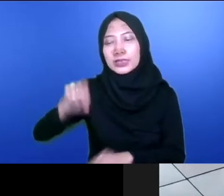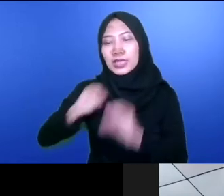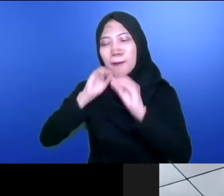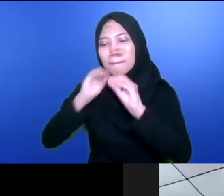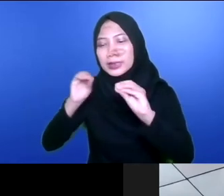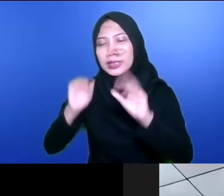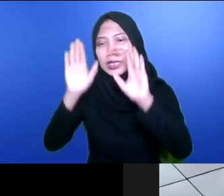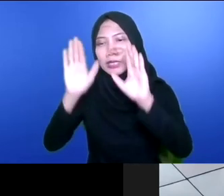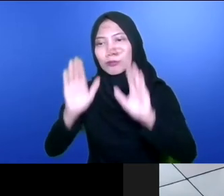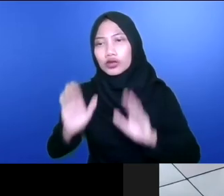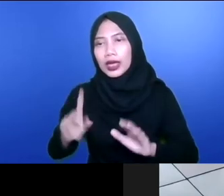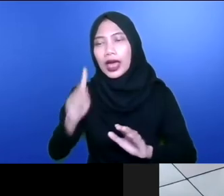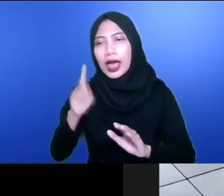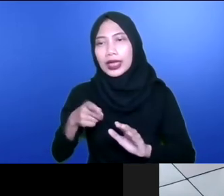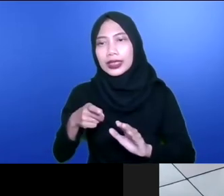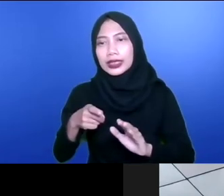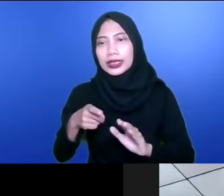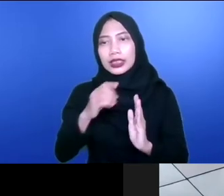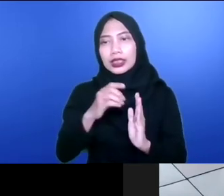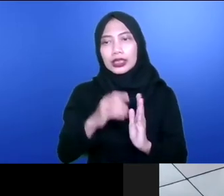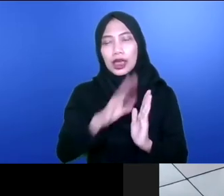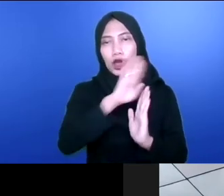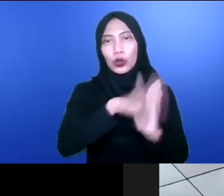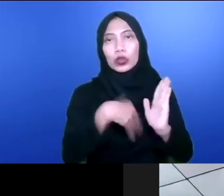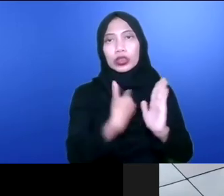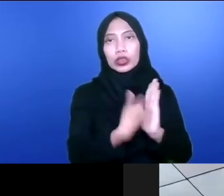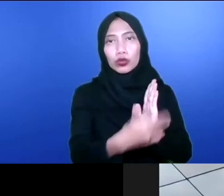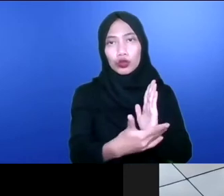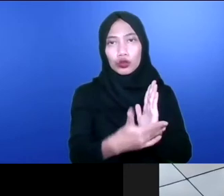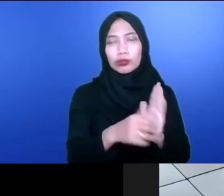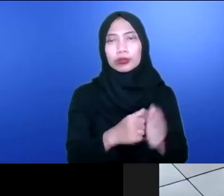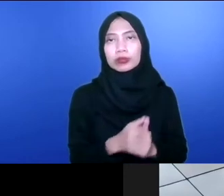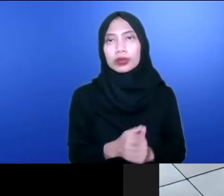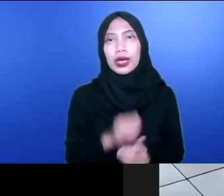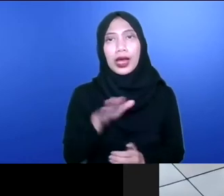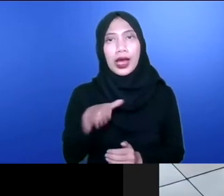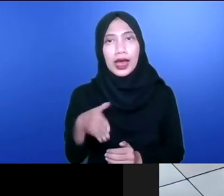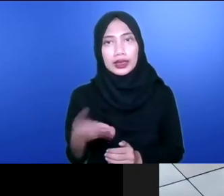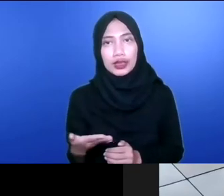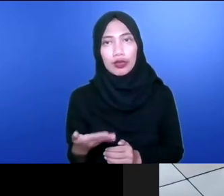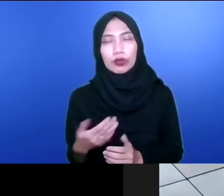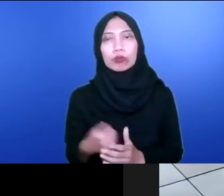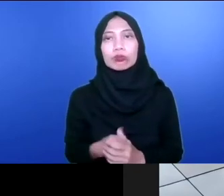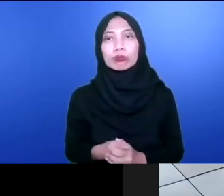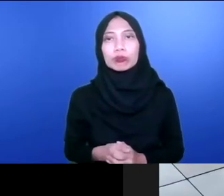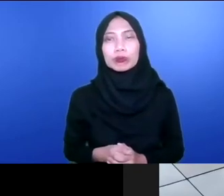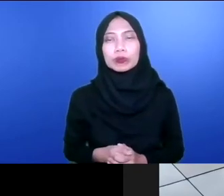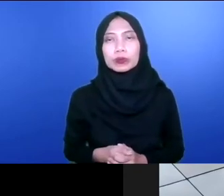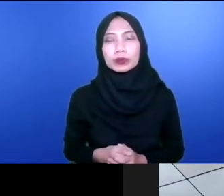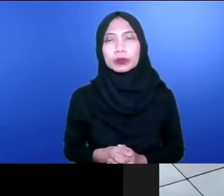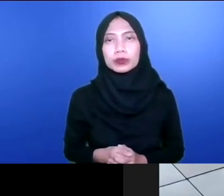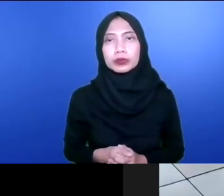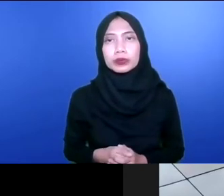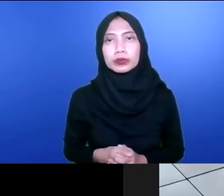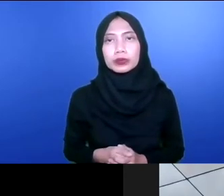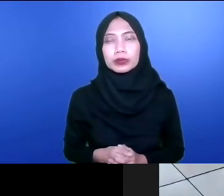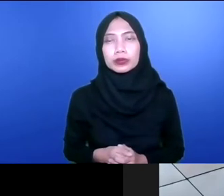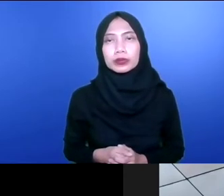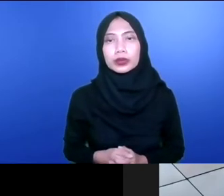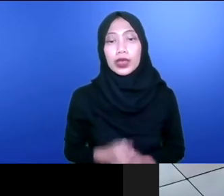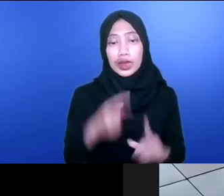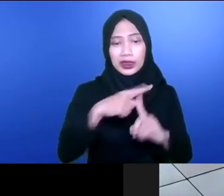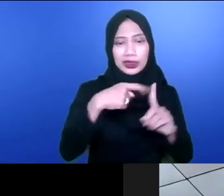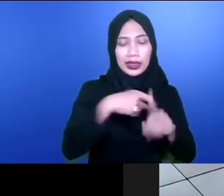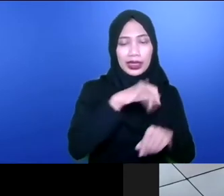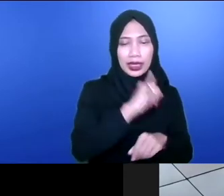kurikulum sehingga guru dapat mengajarkan. Atau TKI, modul kan sudah disediakan oleh OJK. Bagaimana kalau Kemenaker tidak meminta